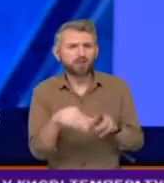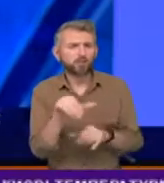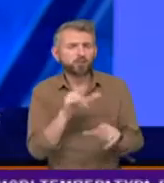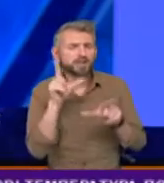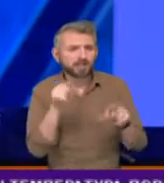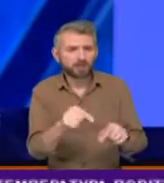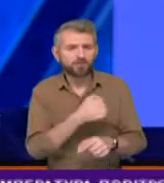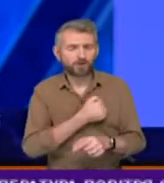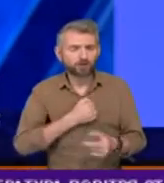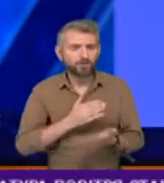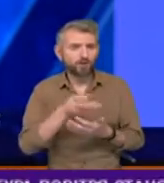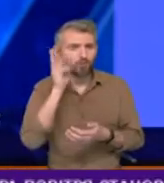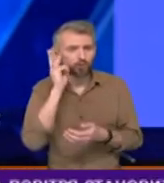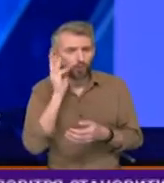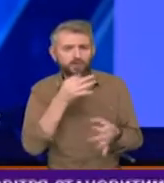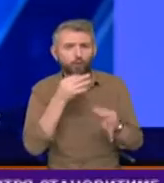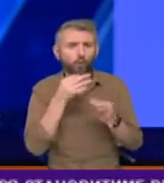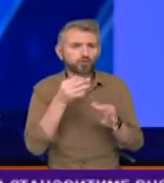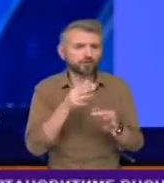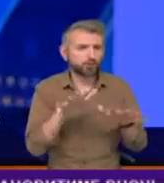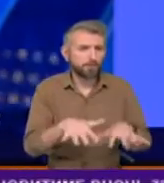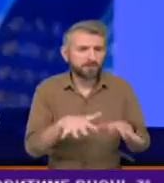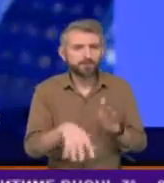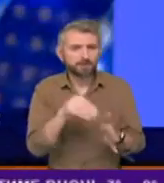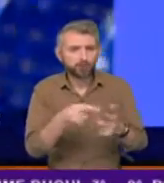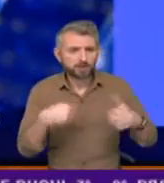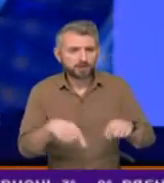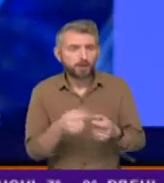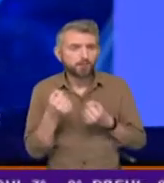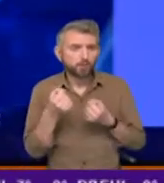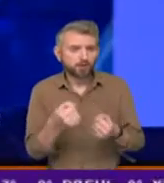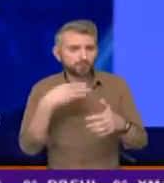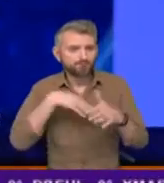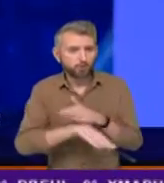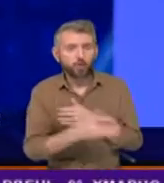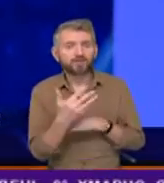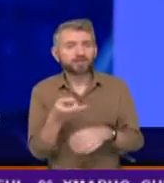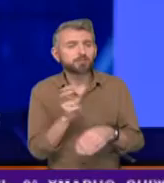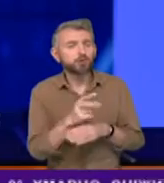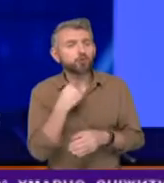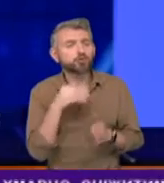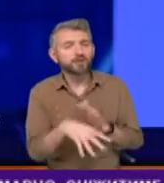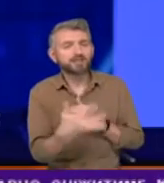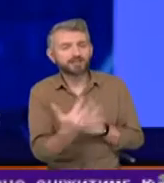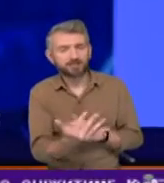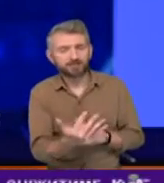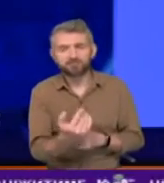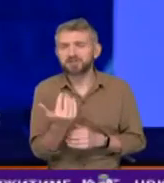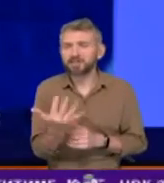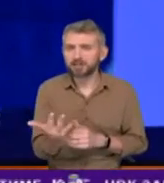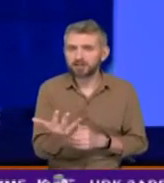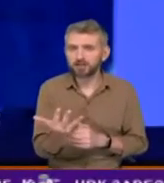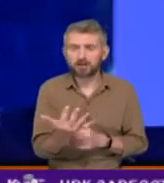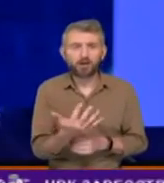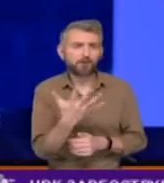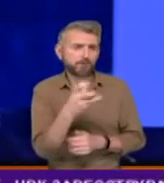В Варшаві є посольство, там є консульство на місці, там виборча дільниця. Проїхатися на метро. Знаєте, скільки там прийде голосувати? Скільки? Я думаю, як завжди,